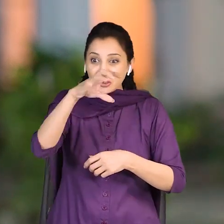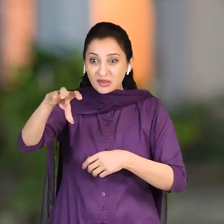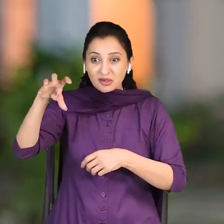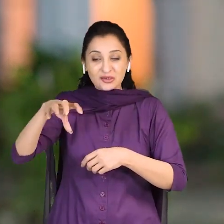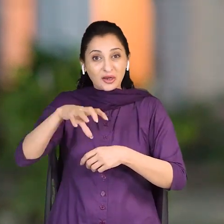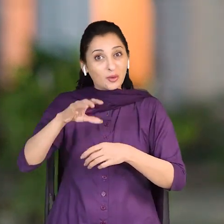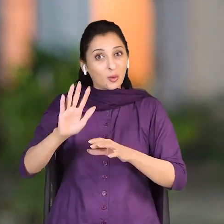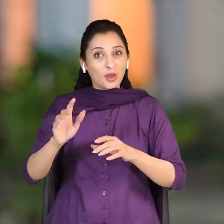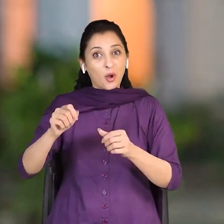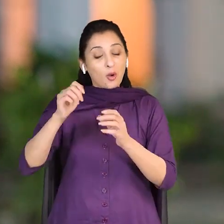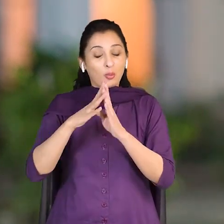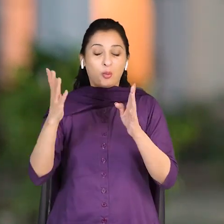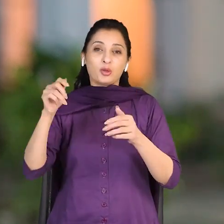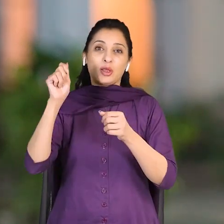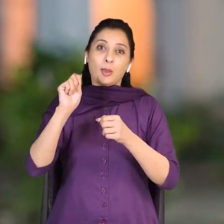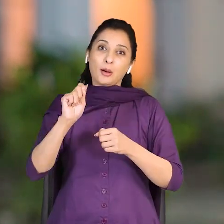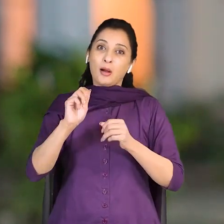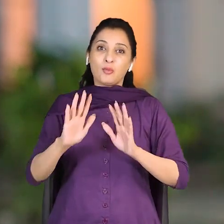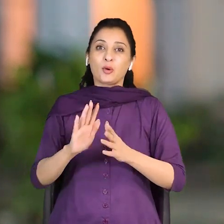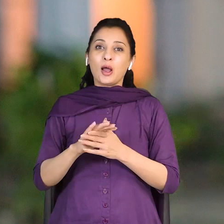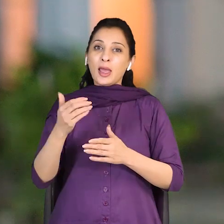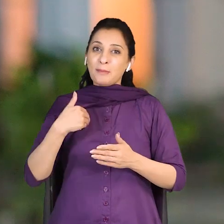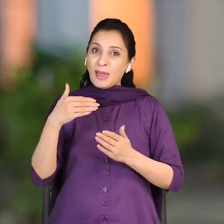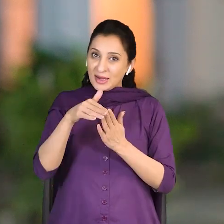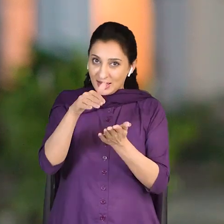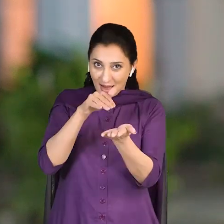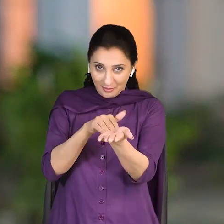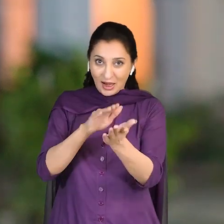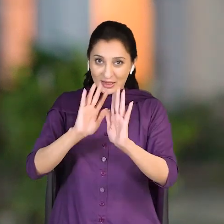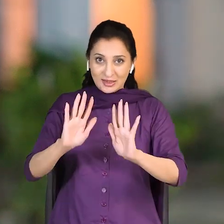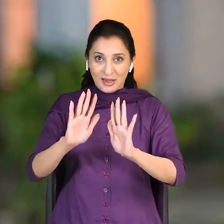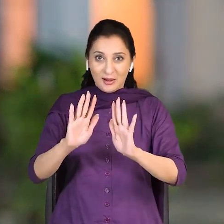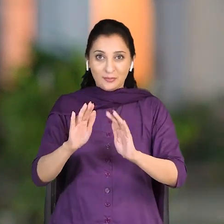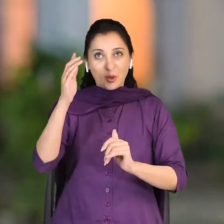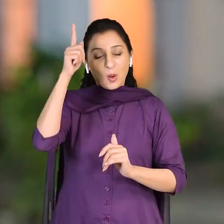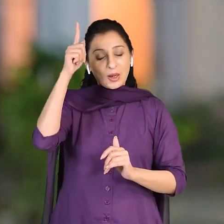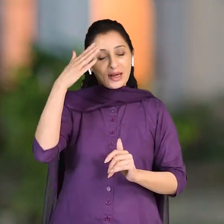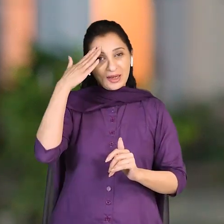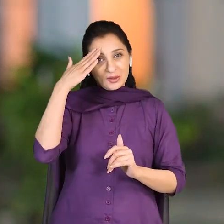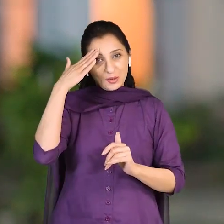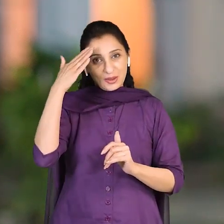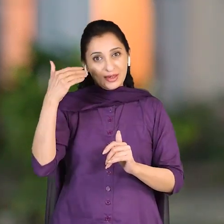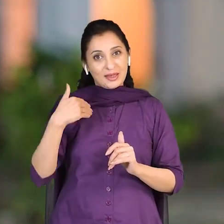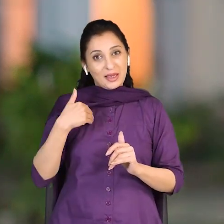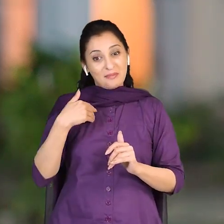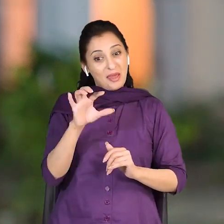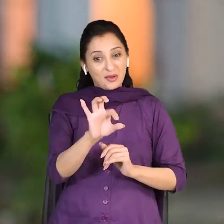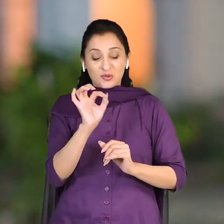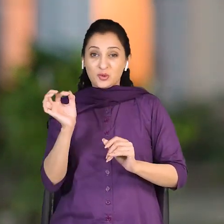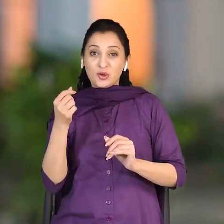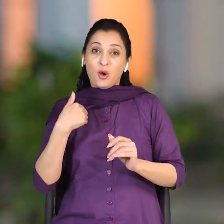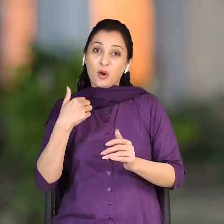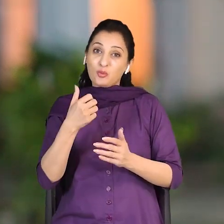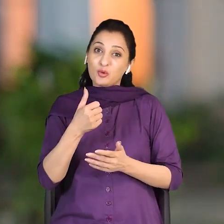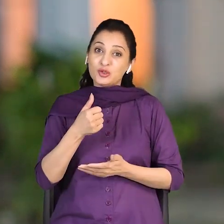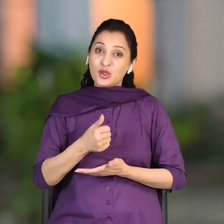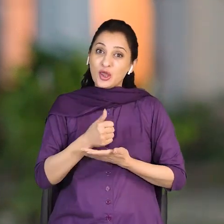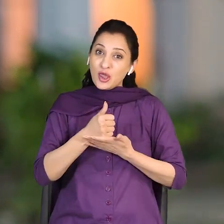इदारे में ये सारी जगहें आती हैं और इतना काम होगा। मैंने अप्लाई कर दिया